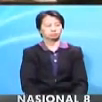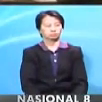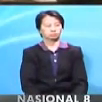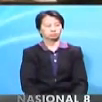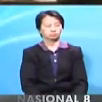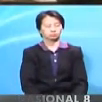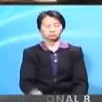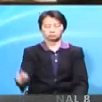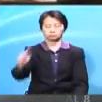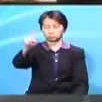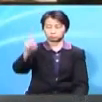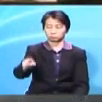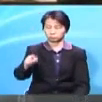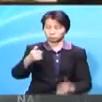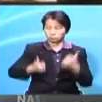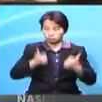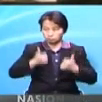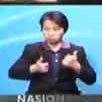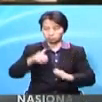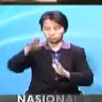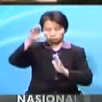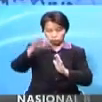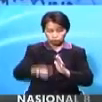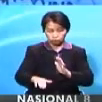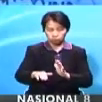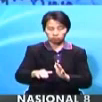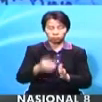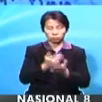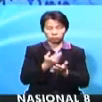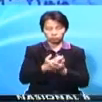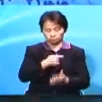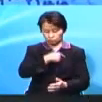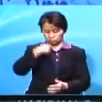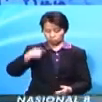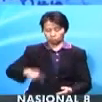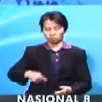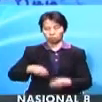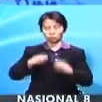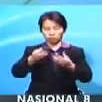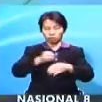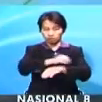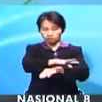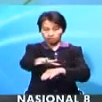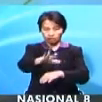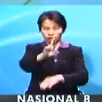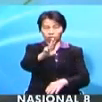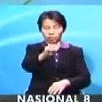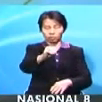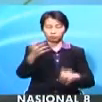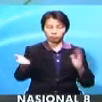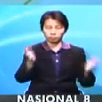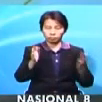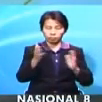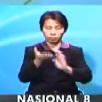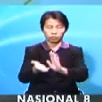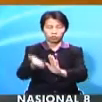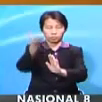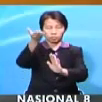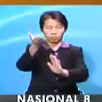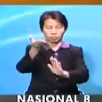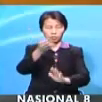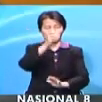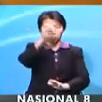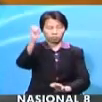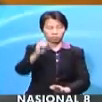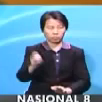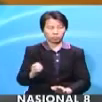ditanya sama ada langkah menurunkan nilai mata uang oleh China lebih memberi kesan kepada wingit berbanding peningkatan kadar